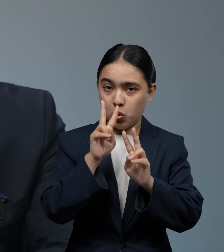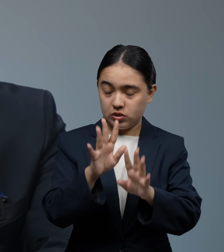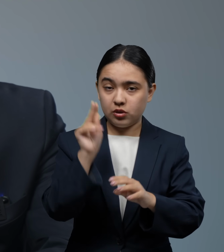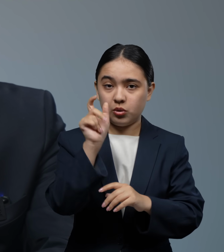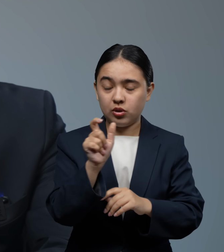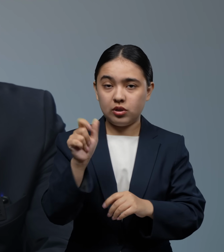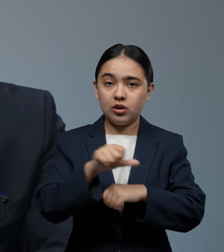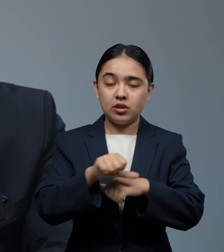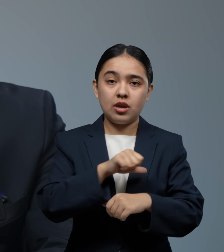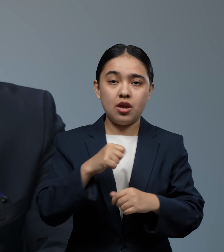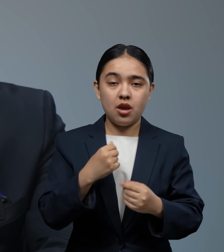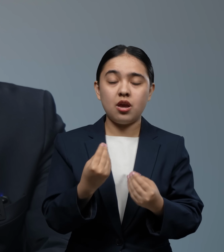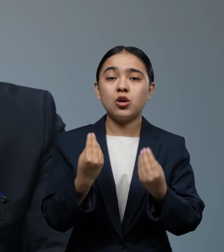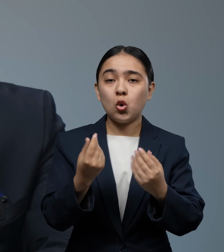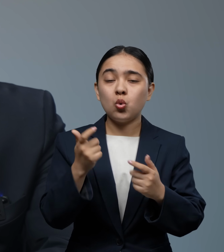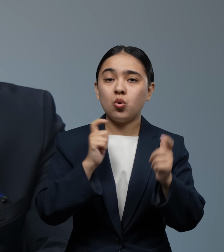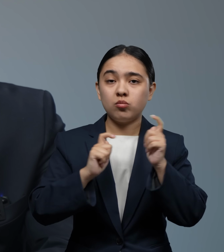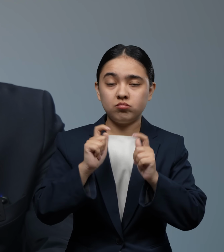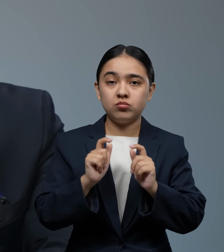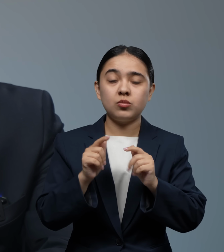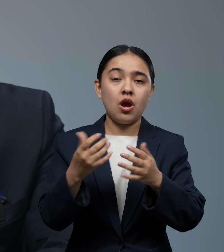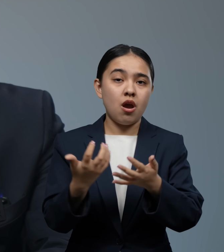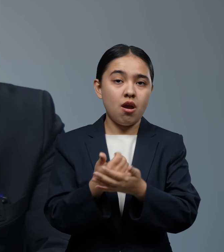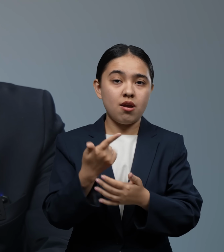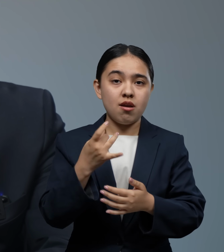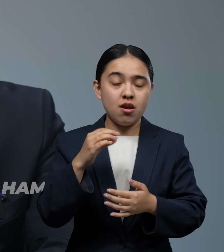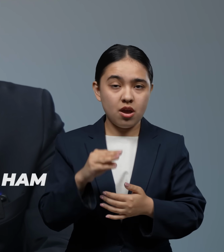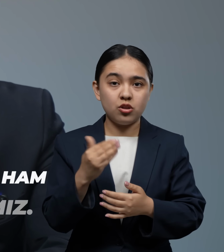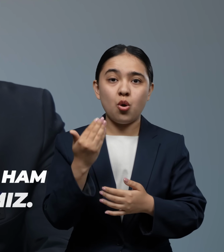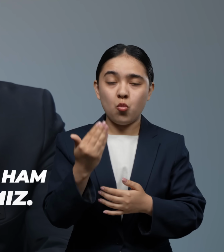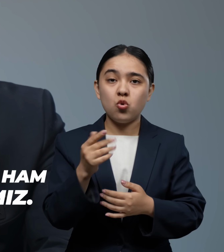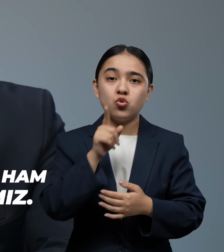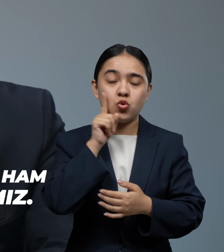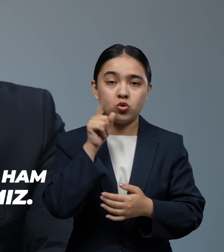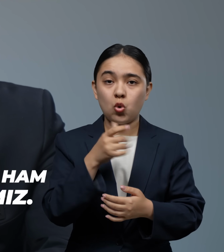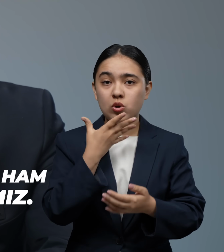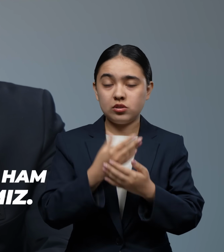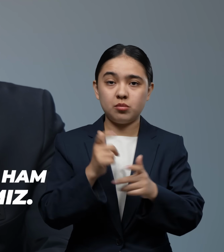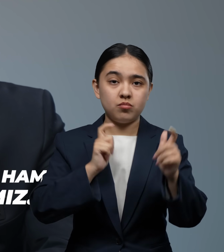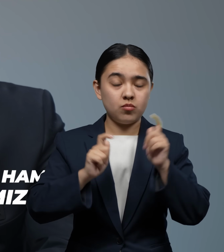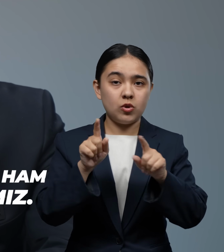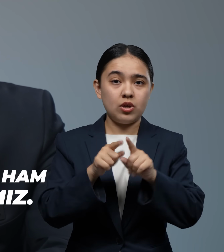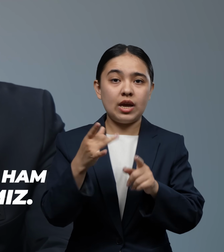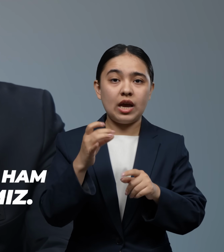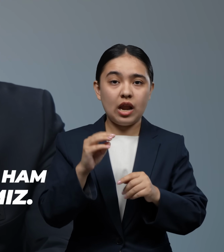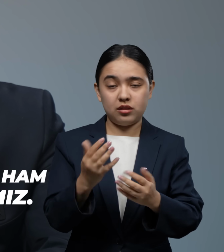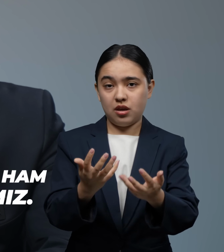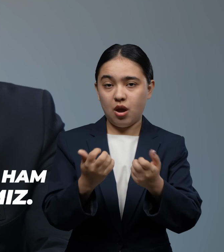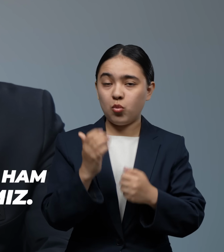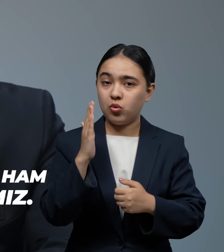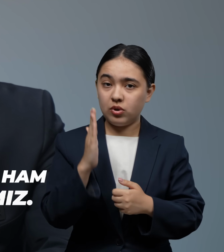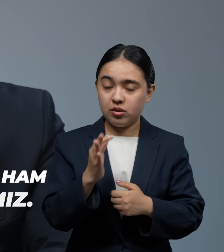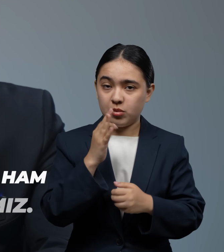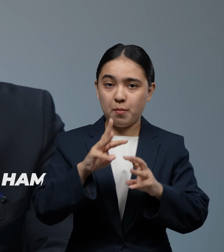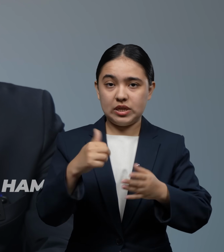o'quvchilar xorijdagi eng nufuzli oliygohlarga grant yutyapti. Endi bunday yoshlarni o'zimizning oliygohlarga ham grantga qabul